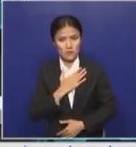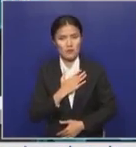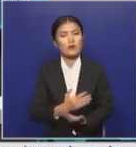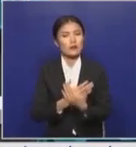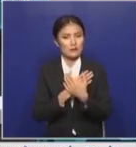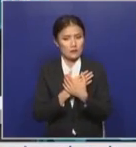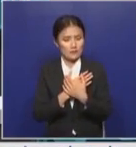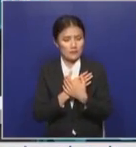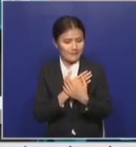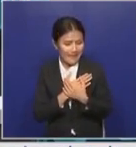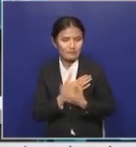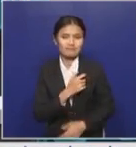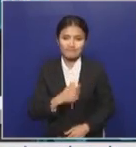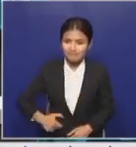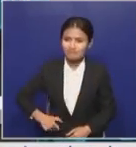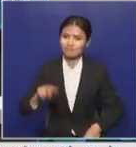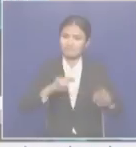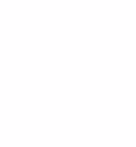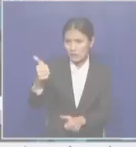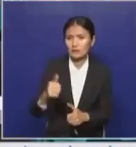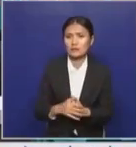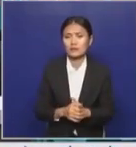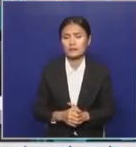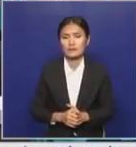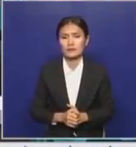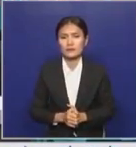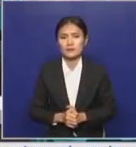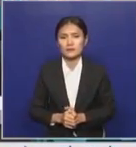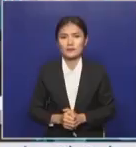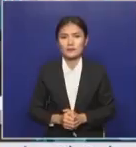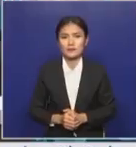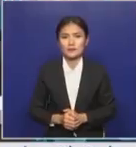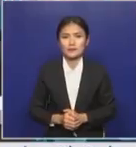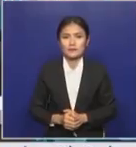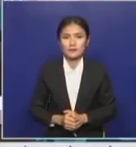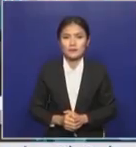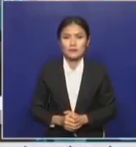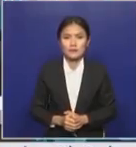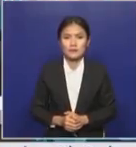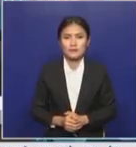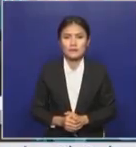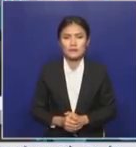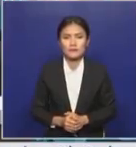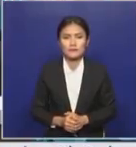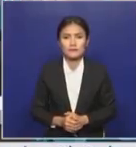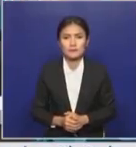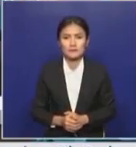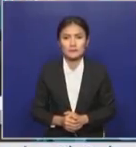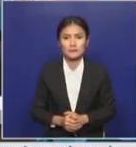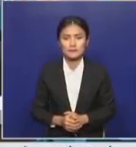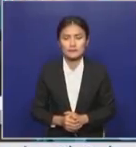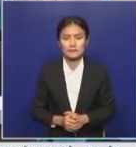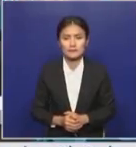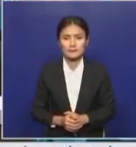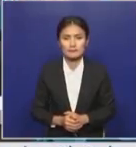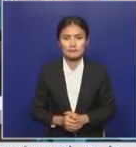ภักดีๆต่อสถาบันนะครับดังนั้นในสถานการณ์นำกล่าวนั้นไป